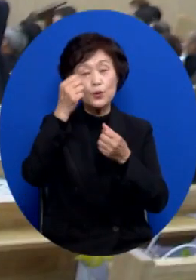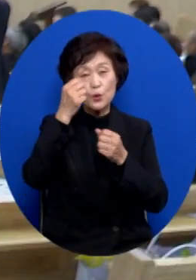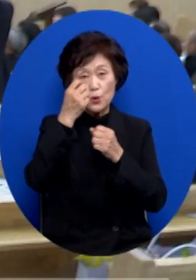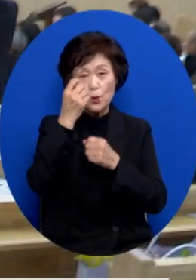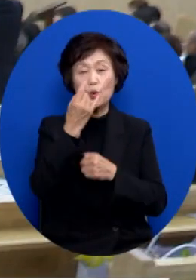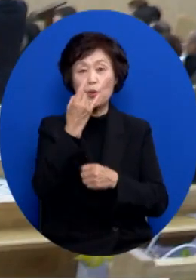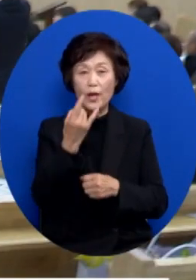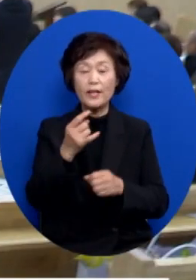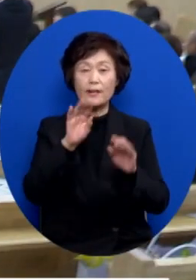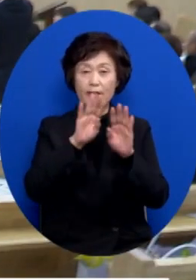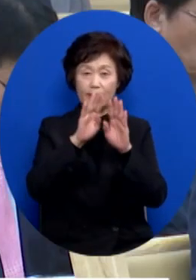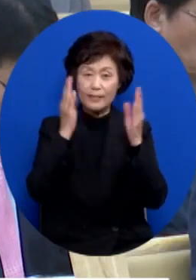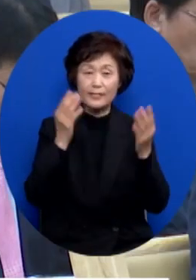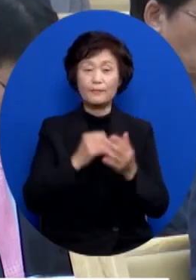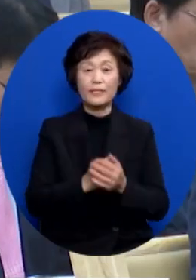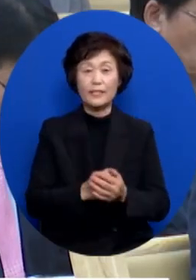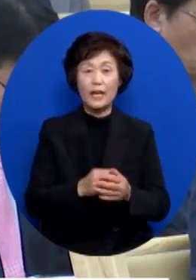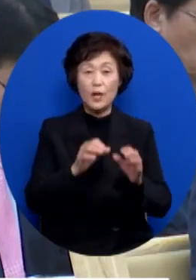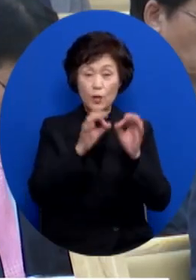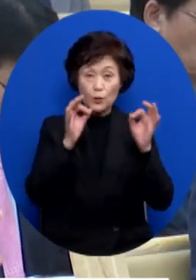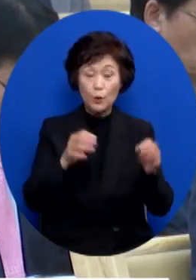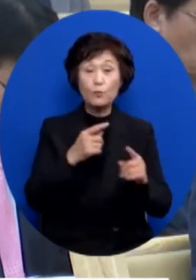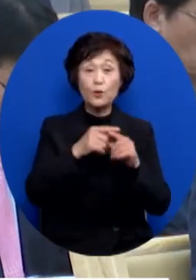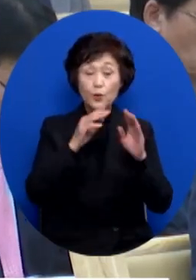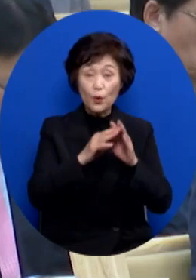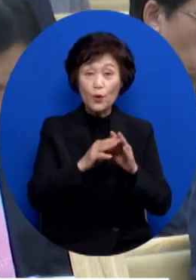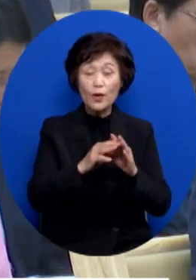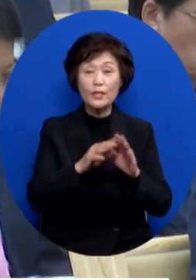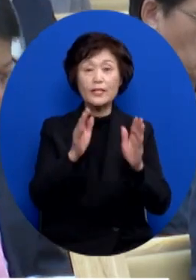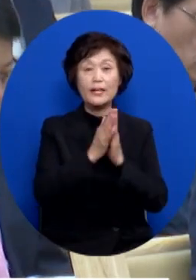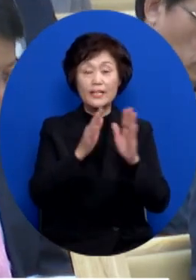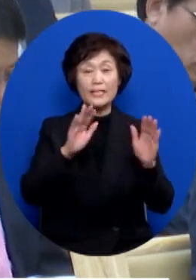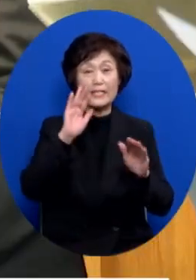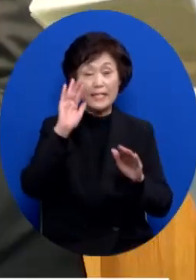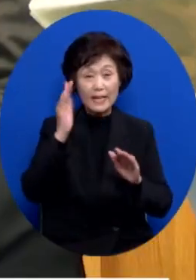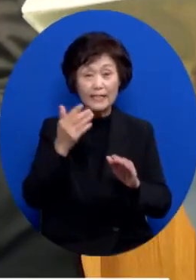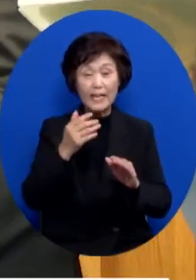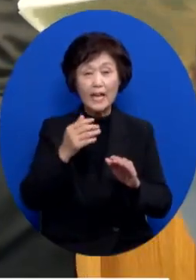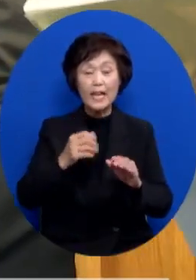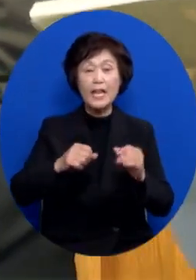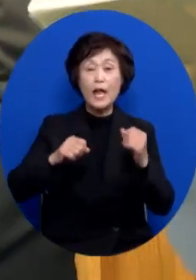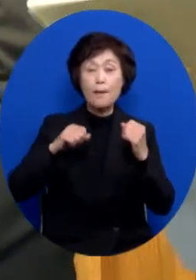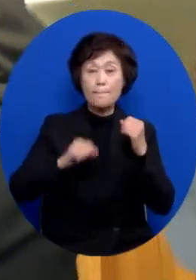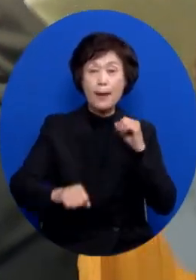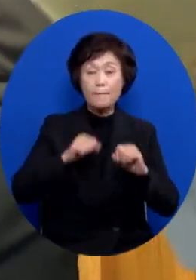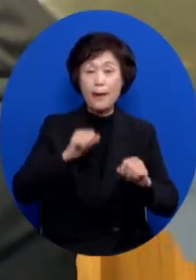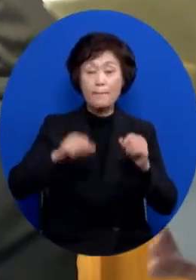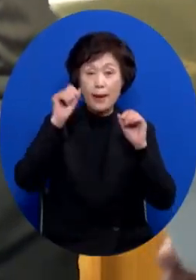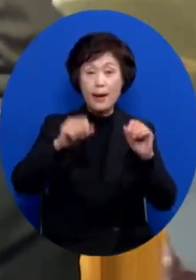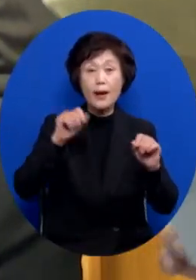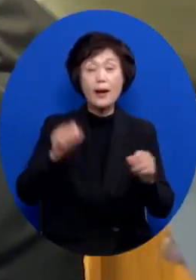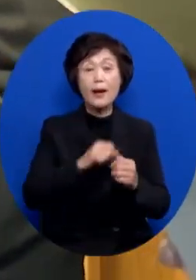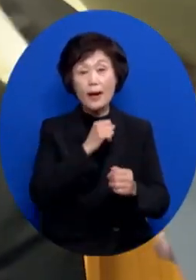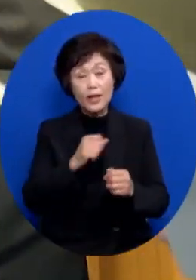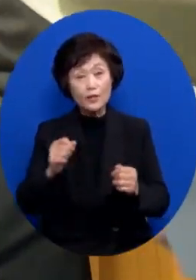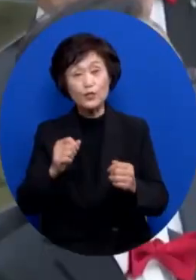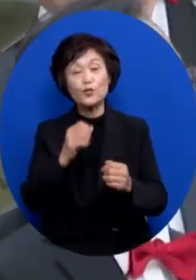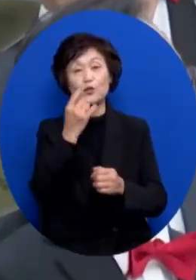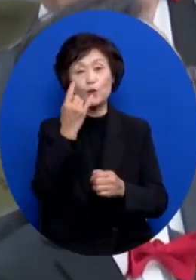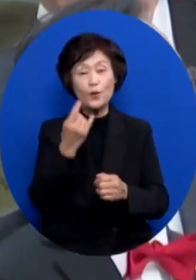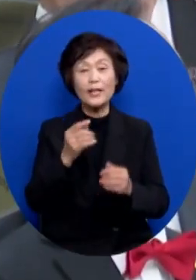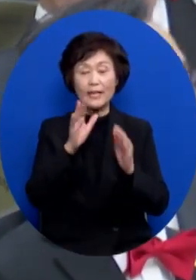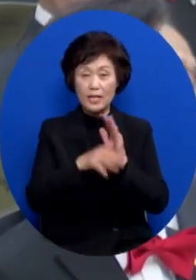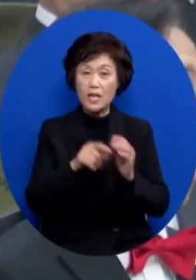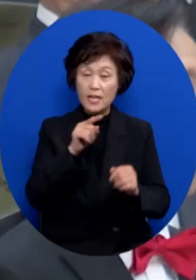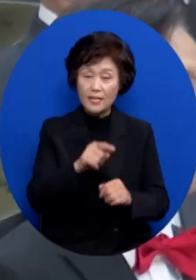열었습니다 안동 동문 교회에서 열린 정기 연주회에서 안동 장합 창단은 이것이 나의 간증이요 우리의